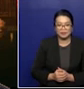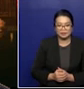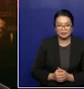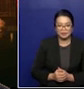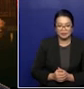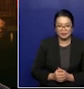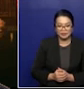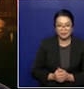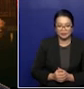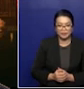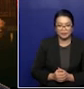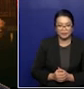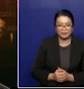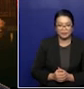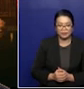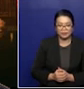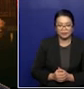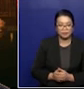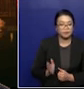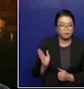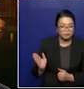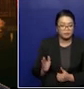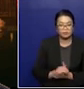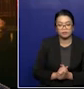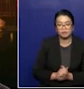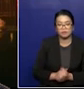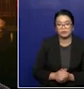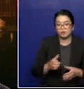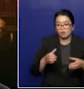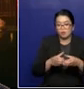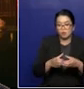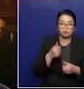ผมหยุดนิ่งๆนี่ทำไมฮะชาวนาที่ปลูกข้าว